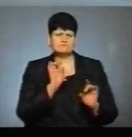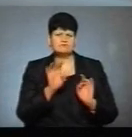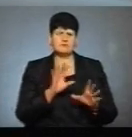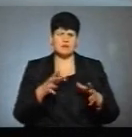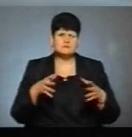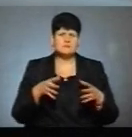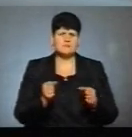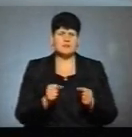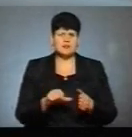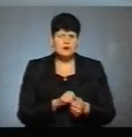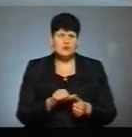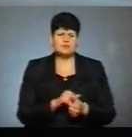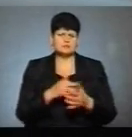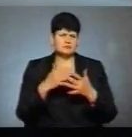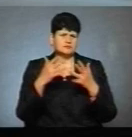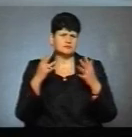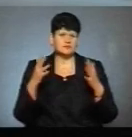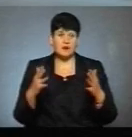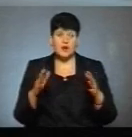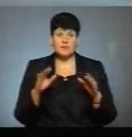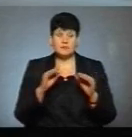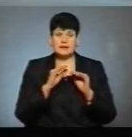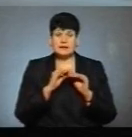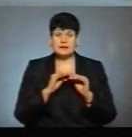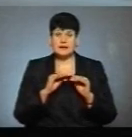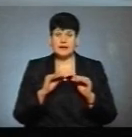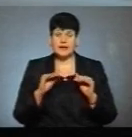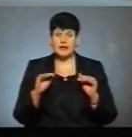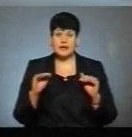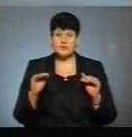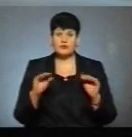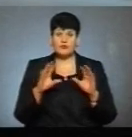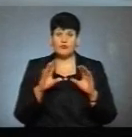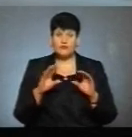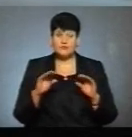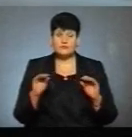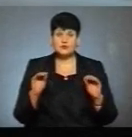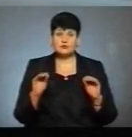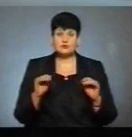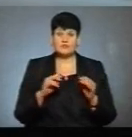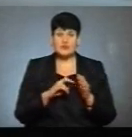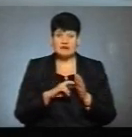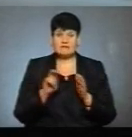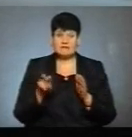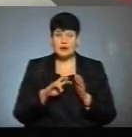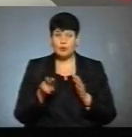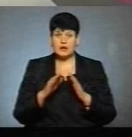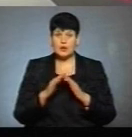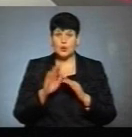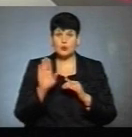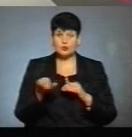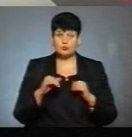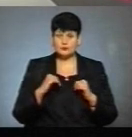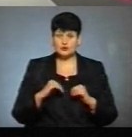злочинців, наркоторговці, а потім потихеньку, вже без резонансу, без ажіотажу, вони виходять собі додому і